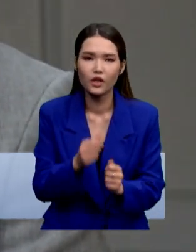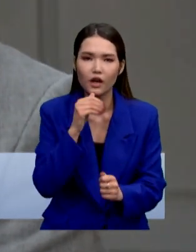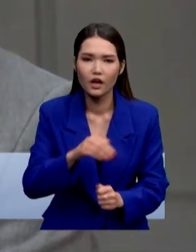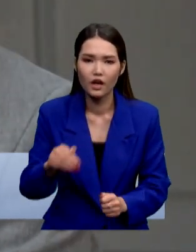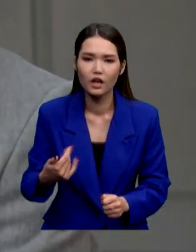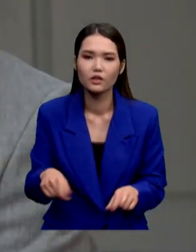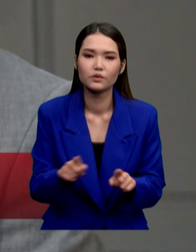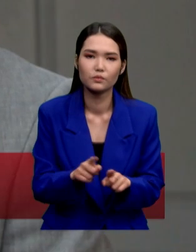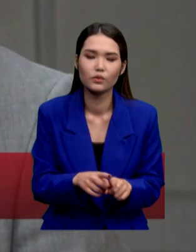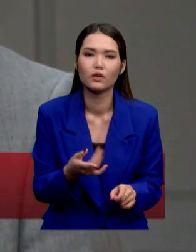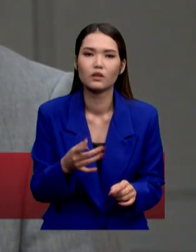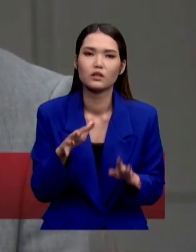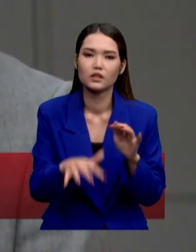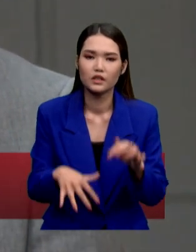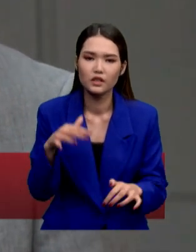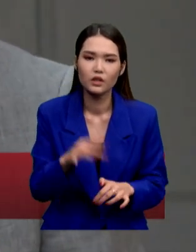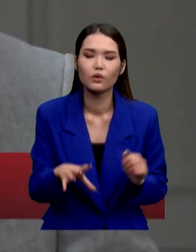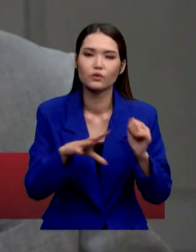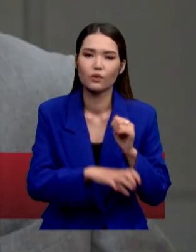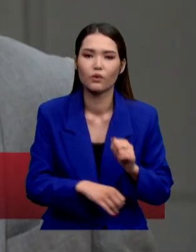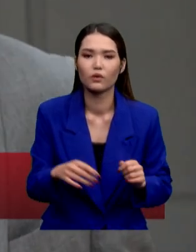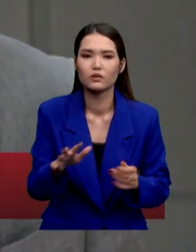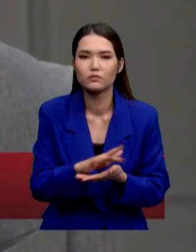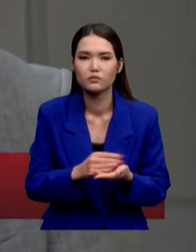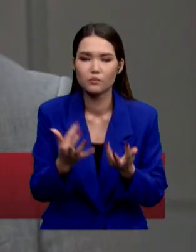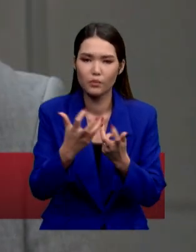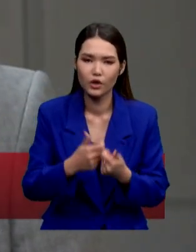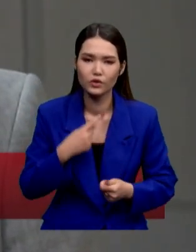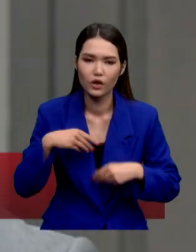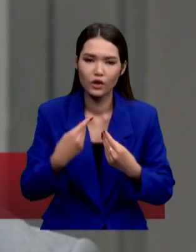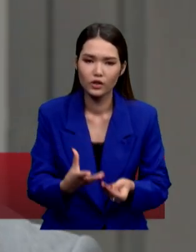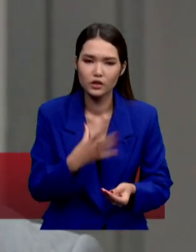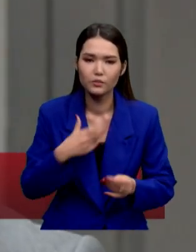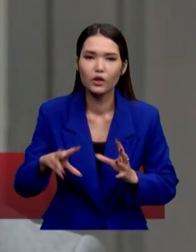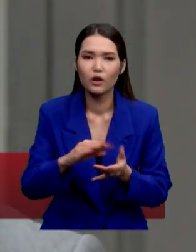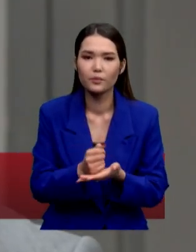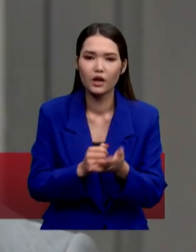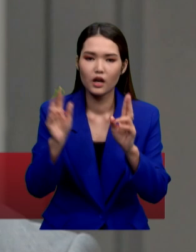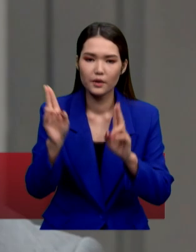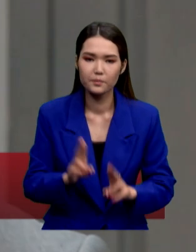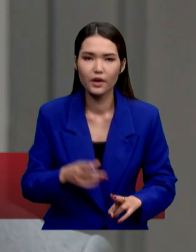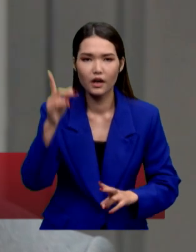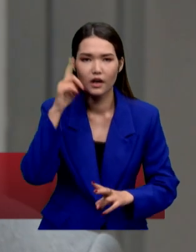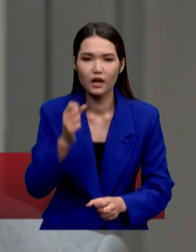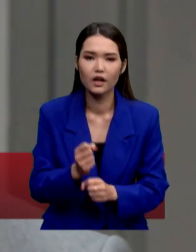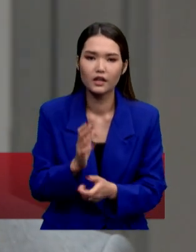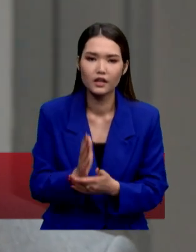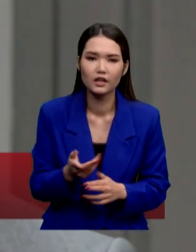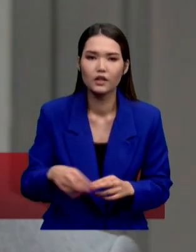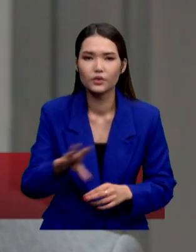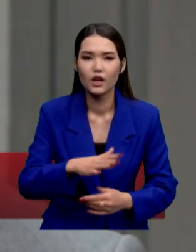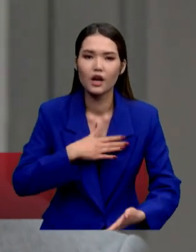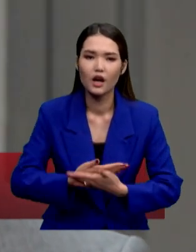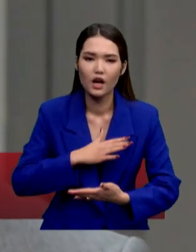актируются. Также они следят за вскрытием урн и подсчетом голосов. Что касается общего процесса, то мы отмечаем особую